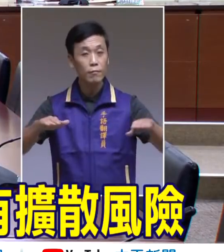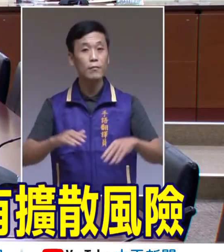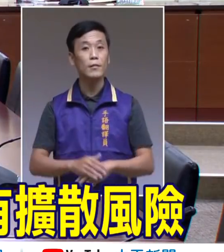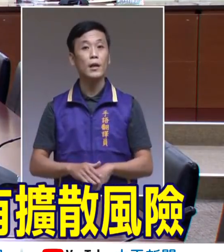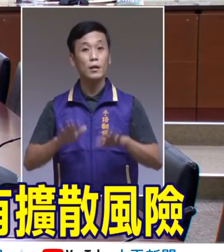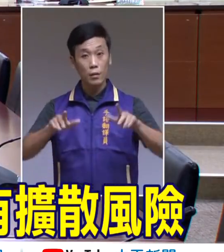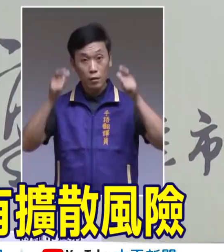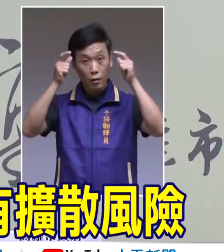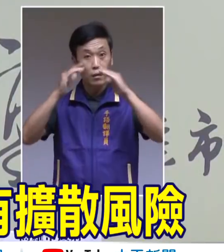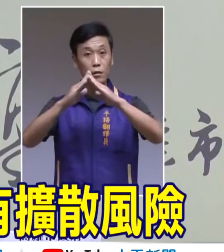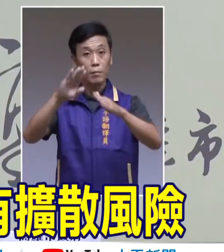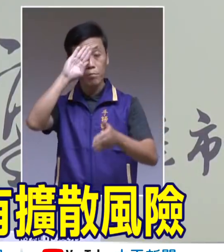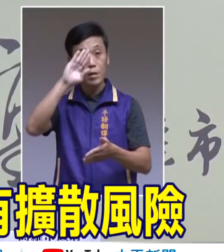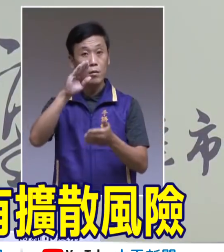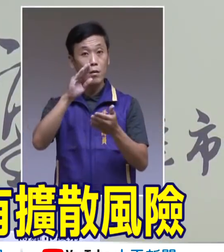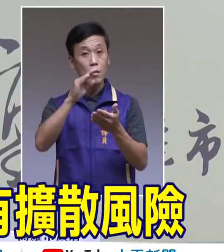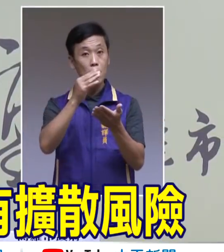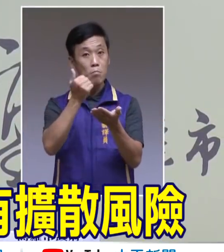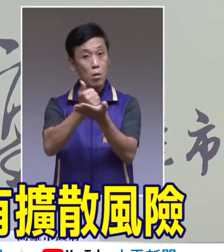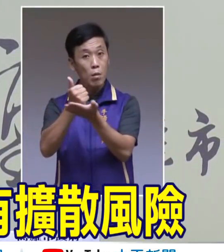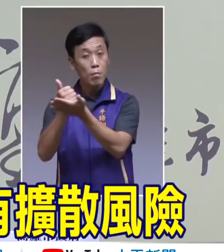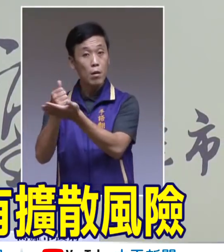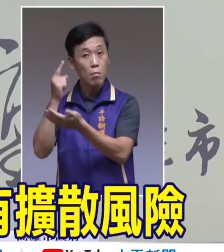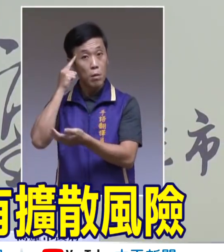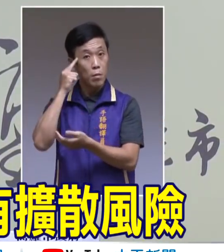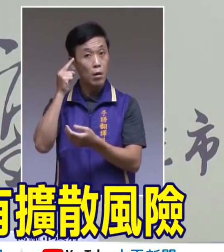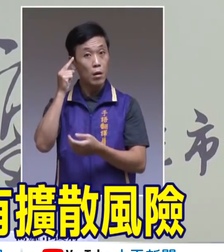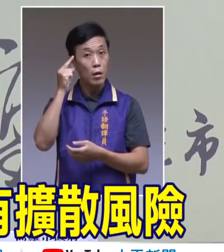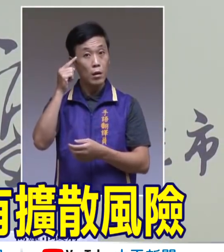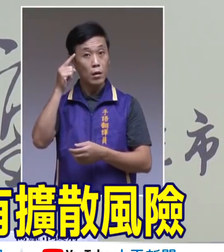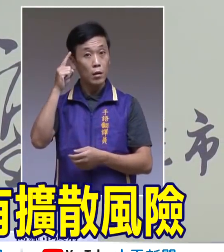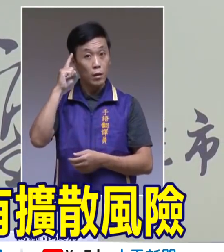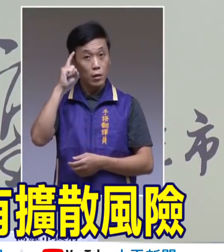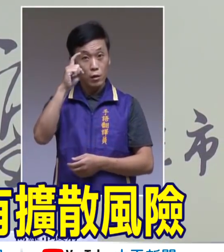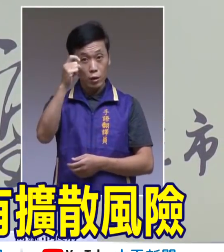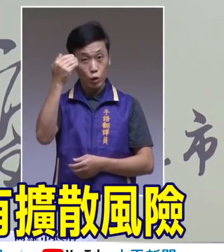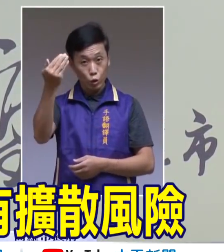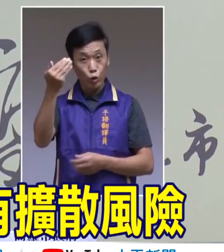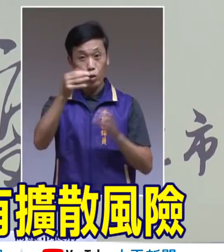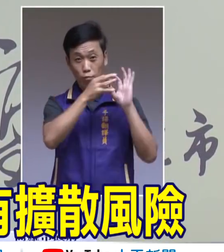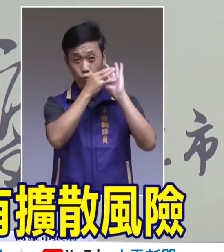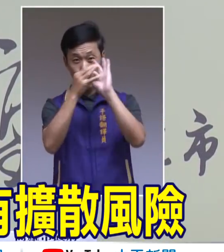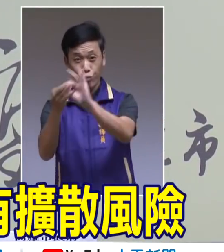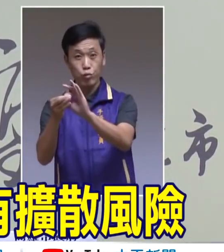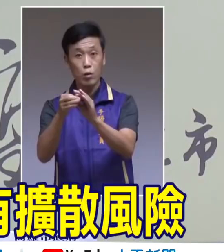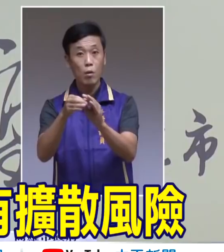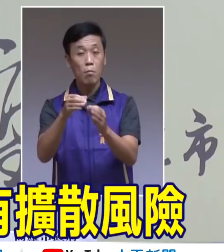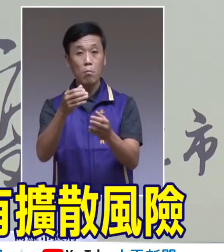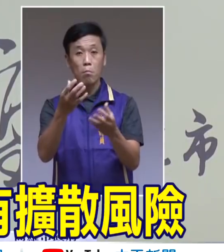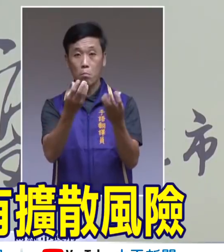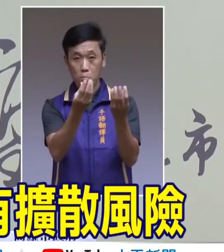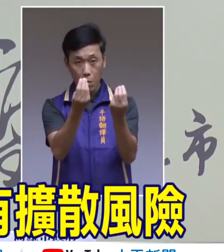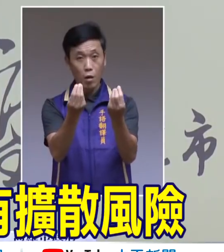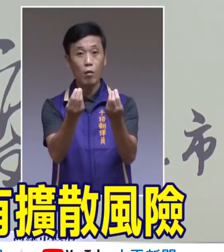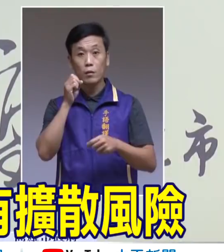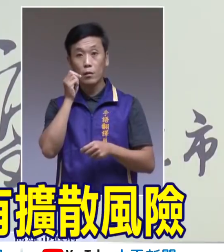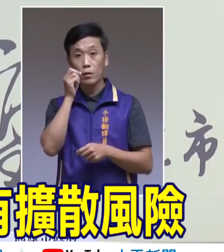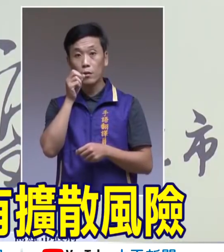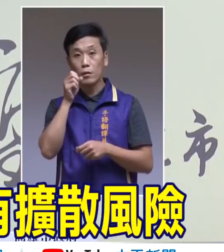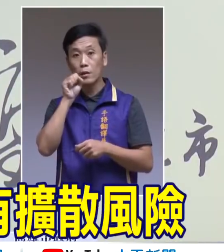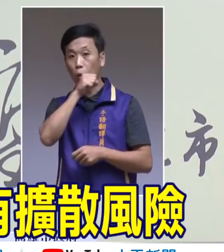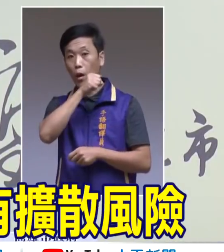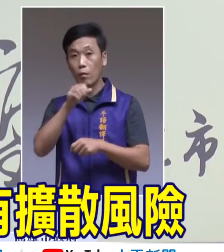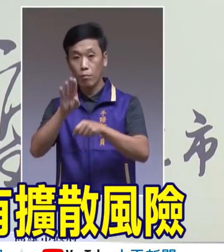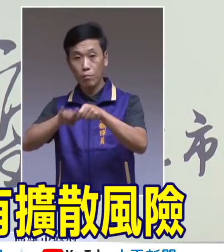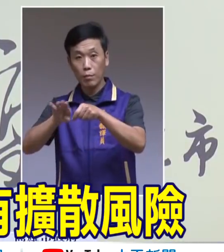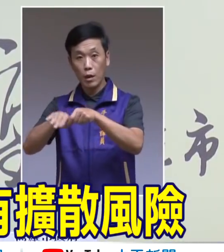今天高雄市是连续第19个零啊，并没有任何的啊确诊个案。那